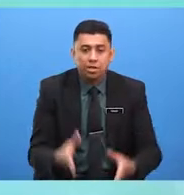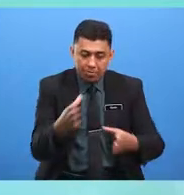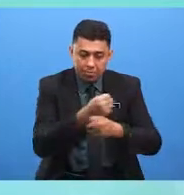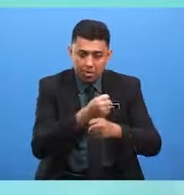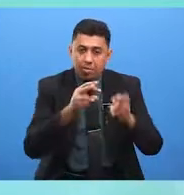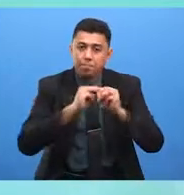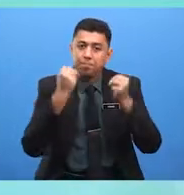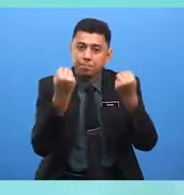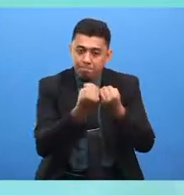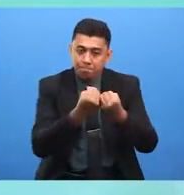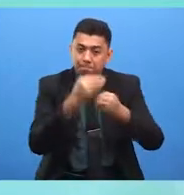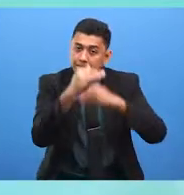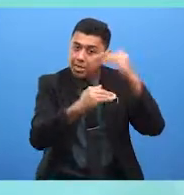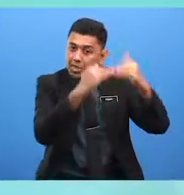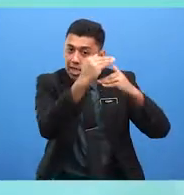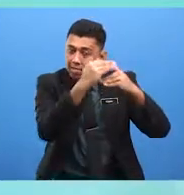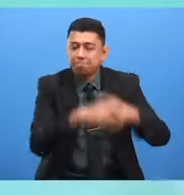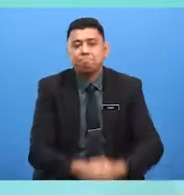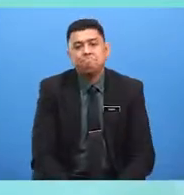masyarakat akan meningkat